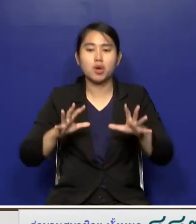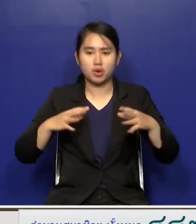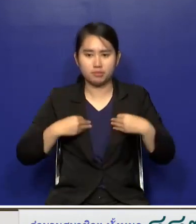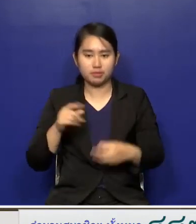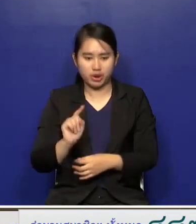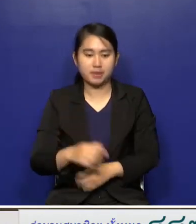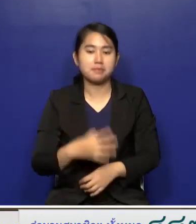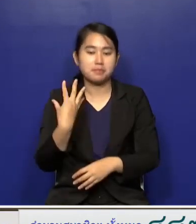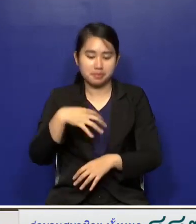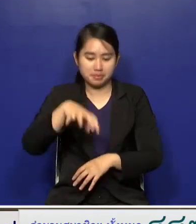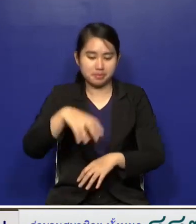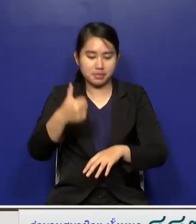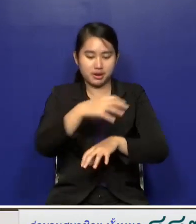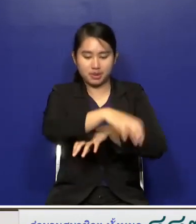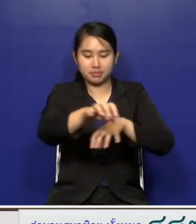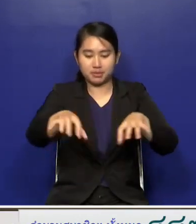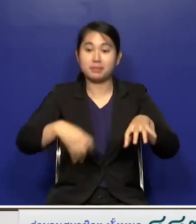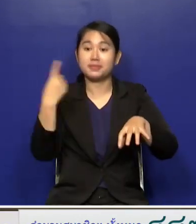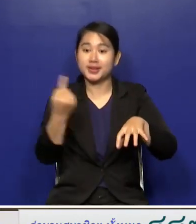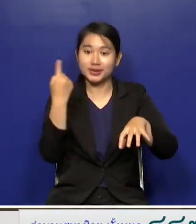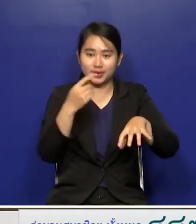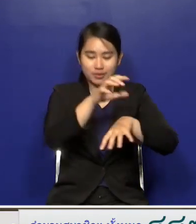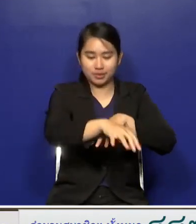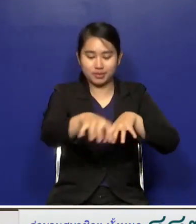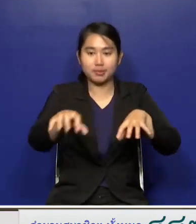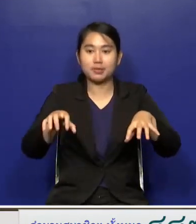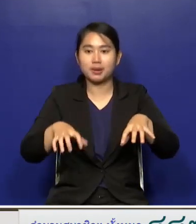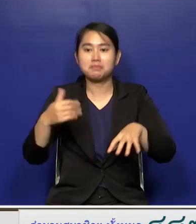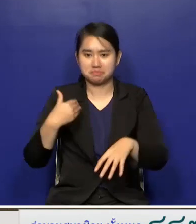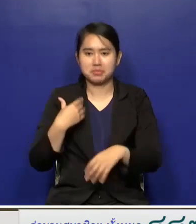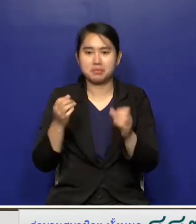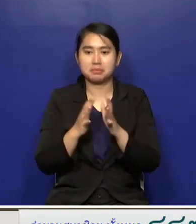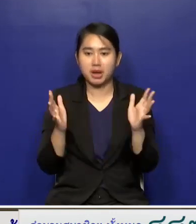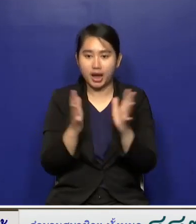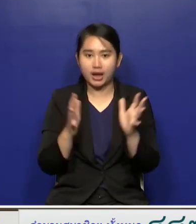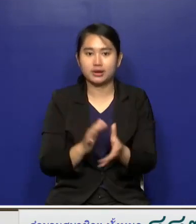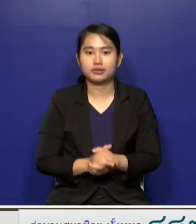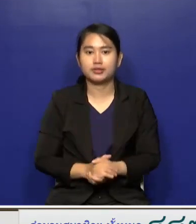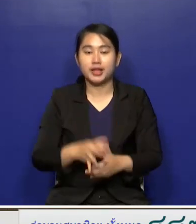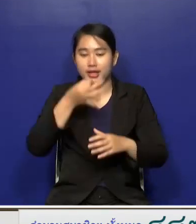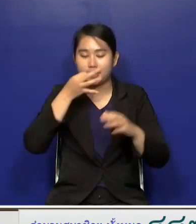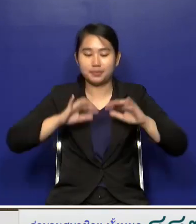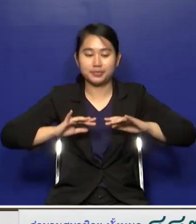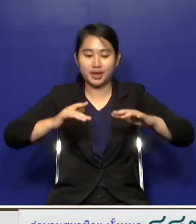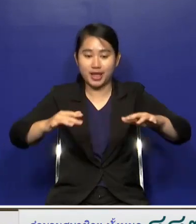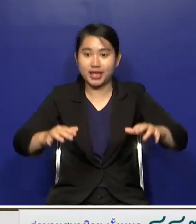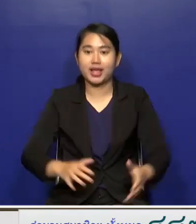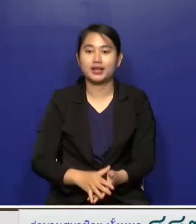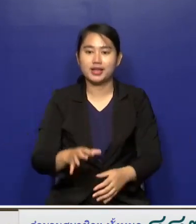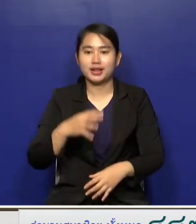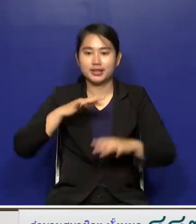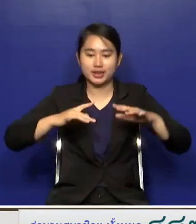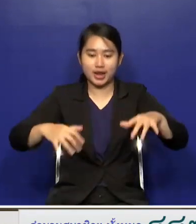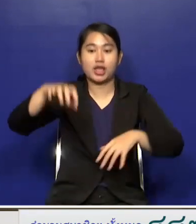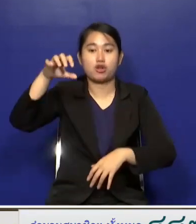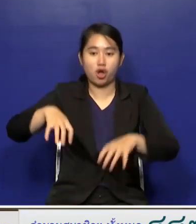องที่มีทรัพยากรท่องเที่ยวเนี่ยมีมากไม่ว่าจะเป็นชายทะเลเกาะแก่งหรือทรัพ